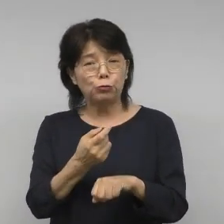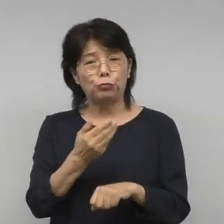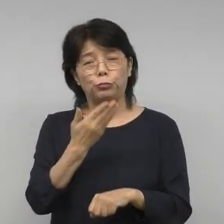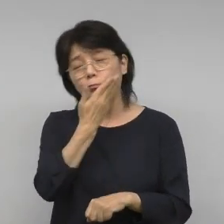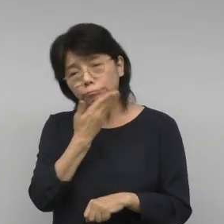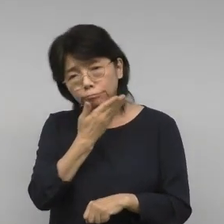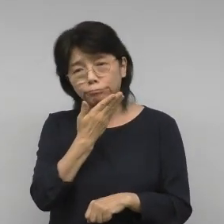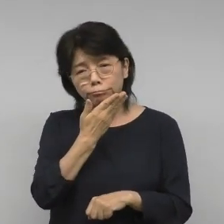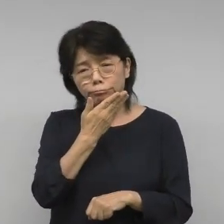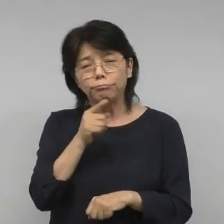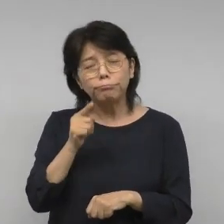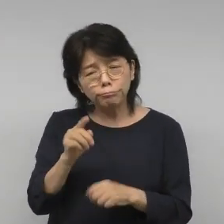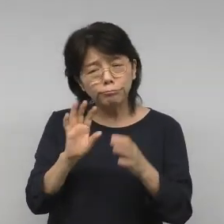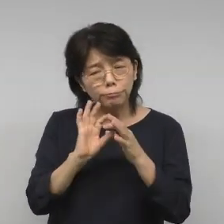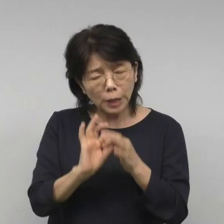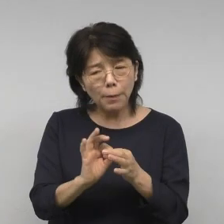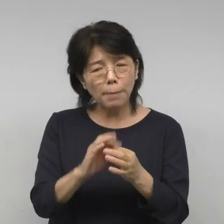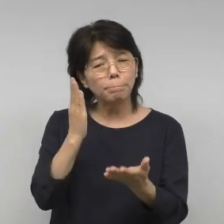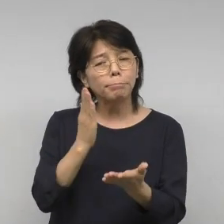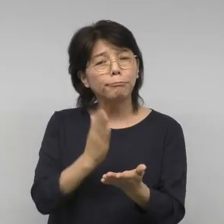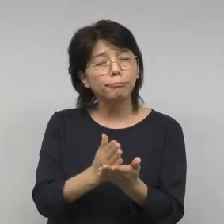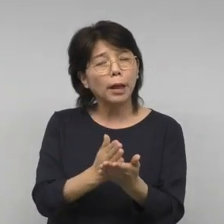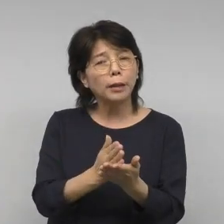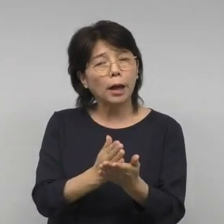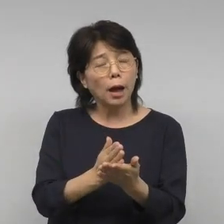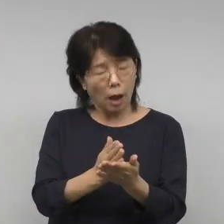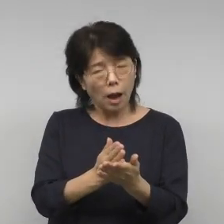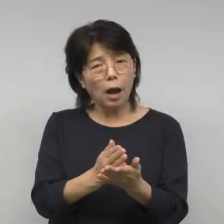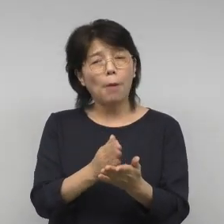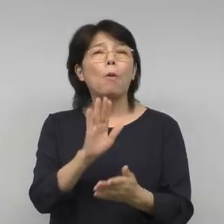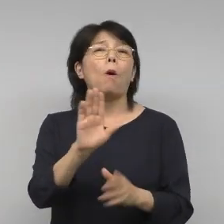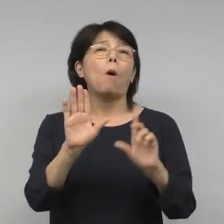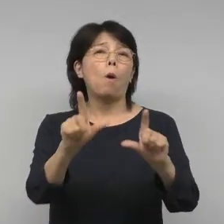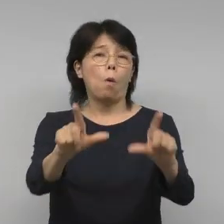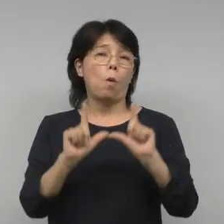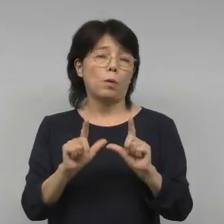った等の意見もあったところであります。